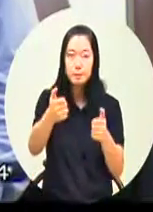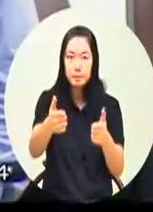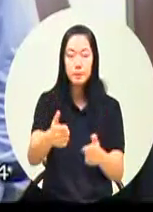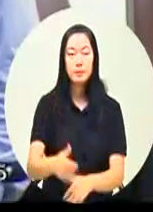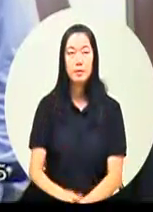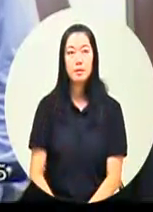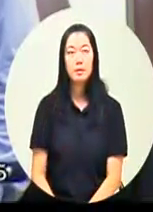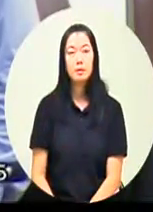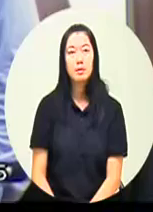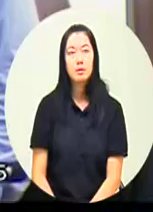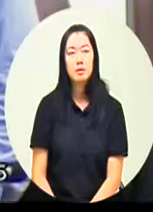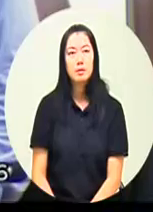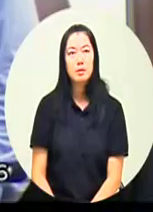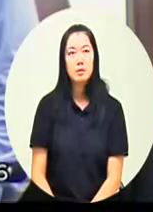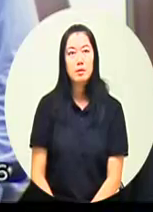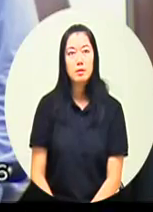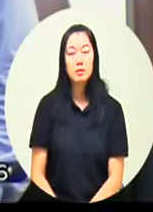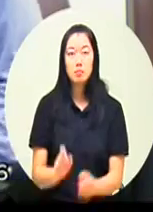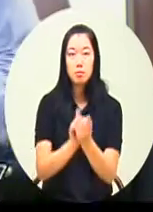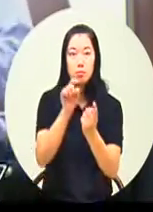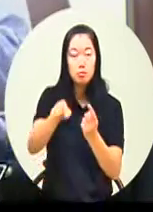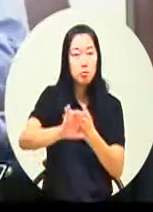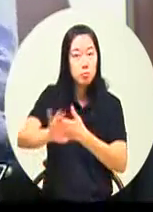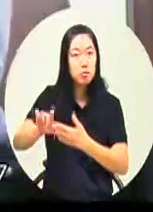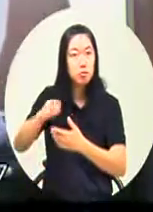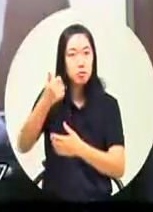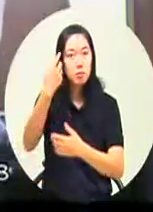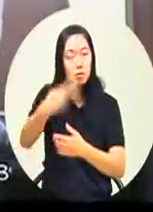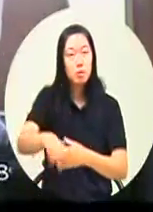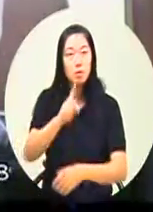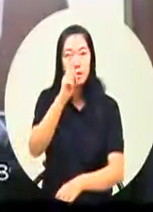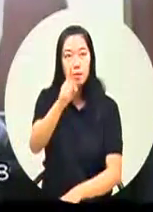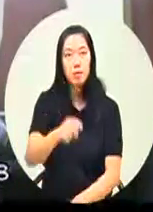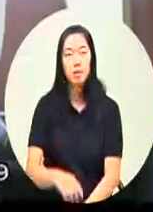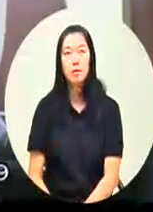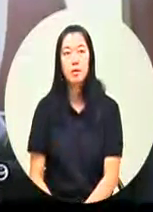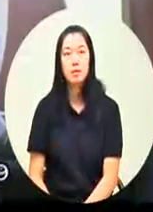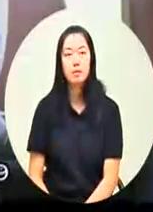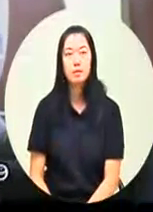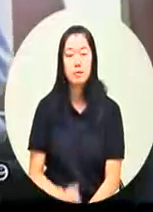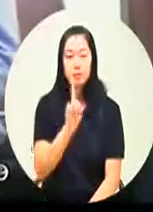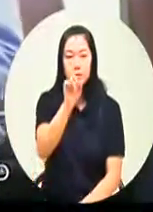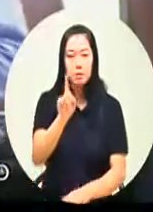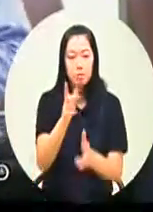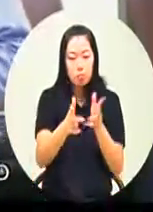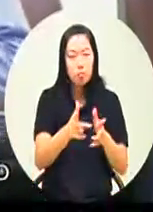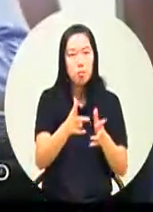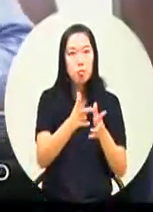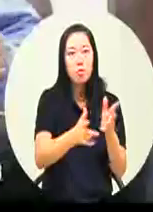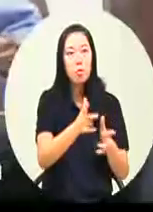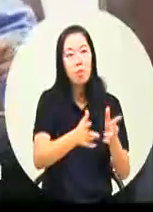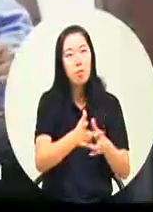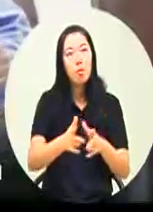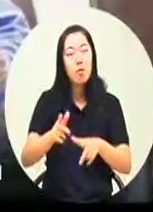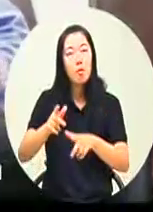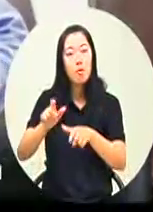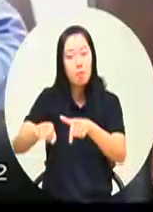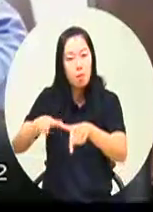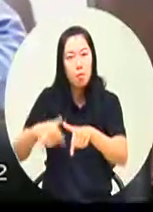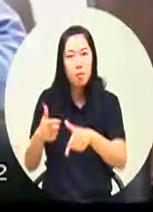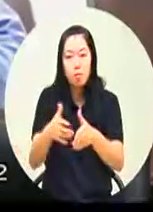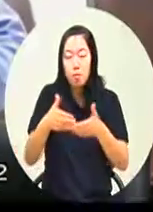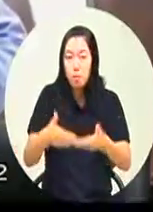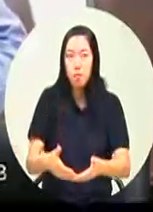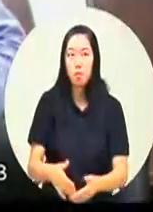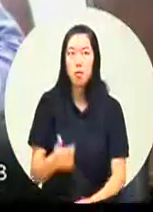复，其实对一个辅助产业有另外一个辅助产业很重要，你如果没给他实验给他造，他